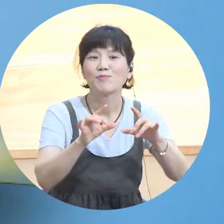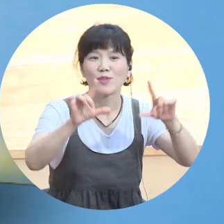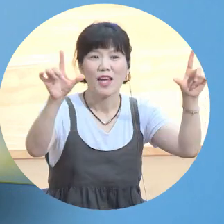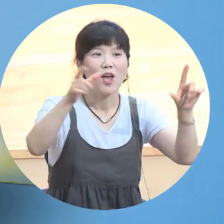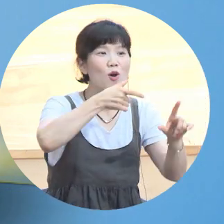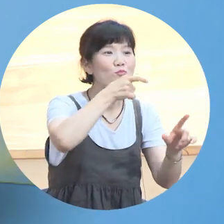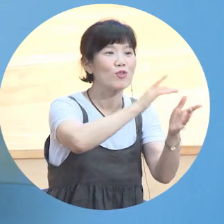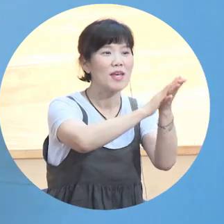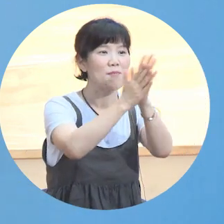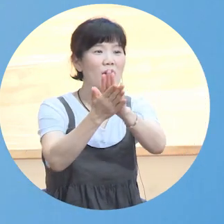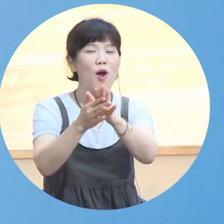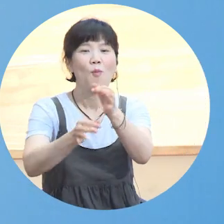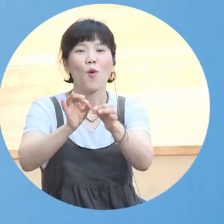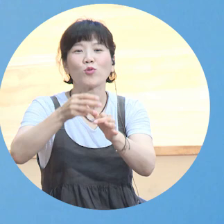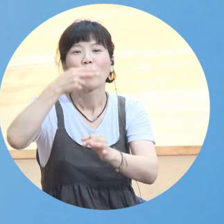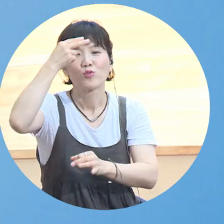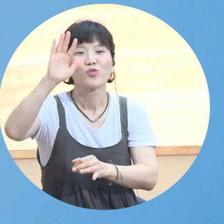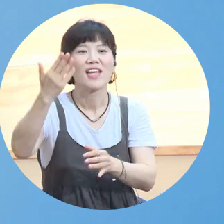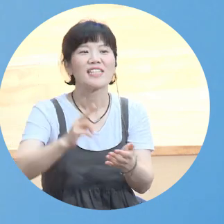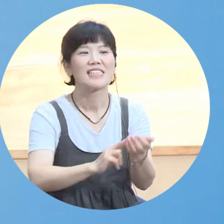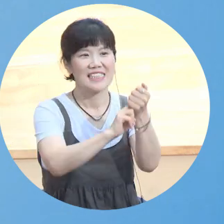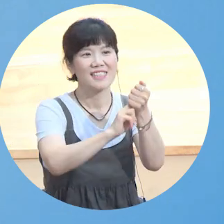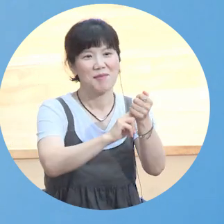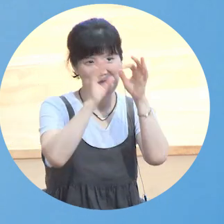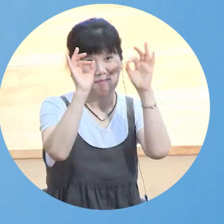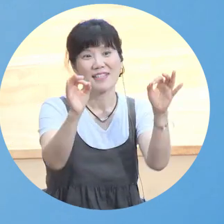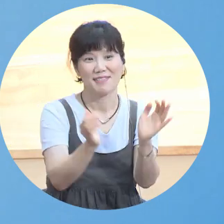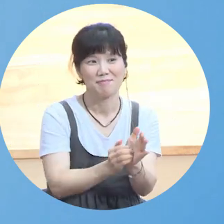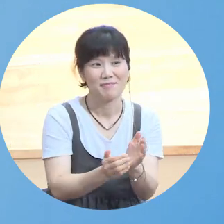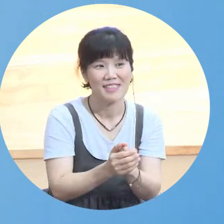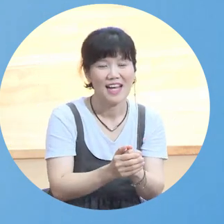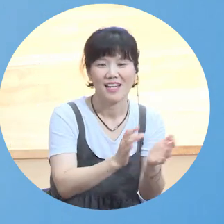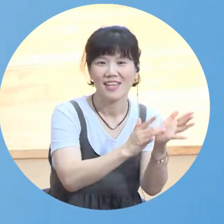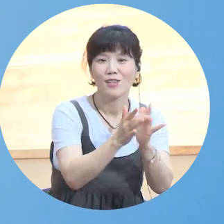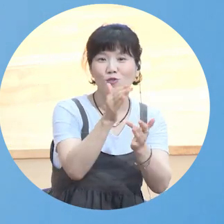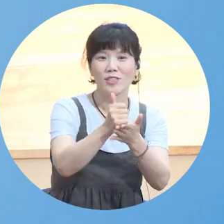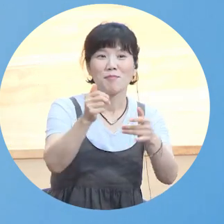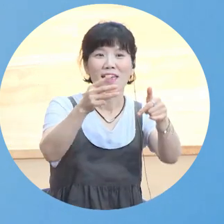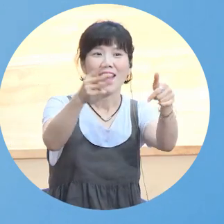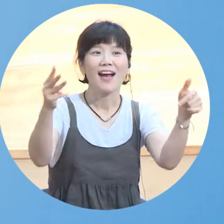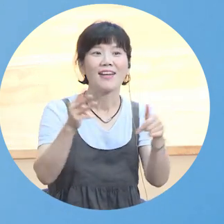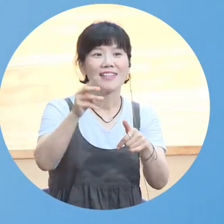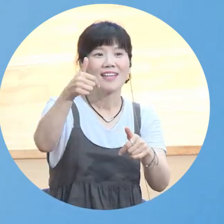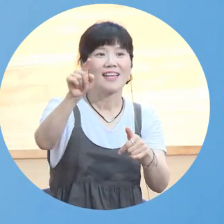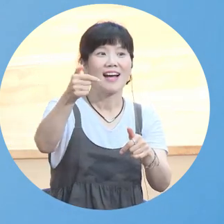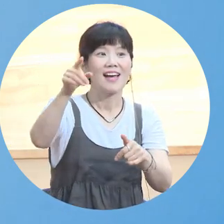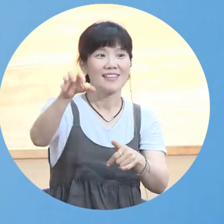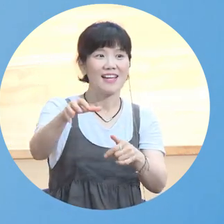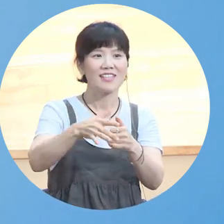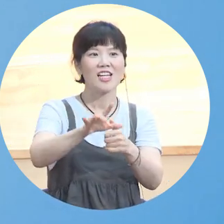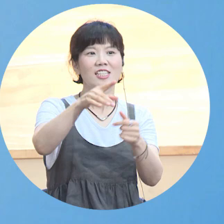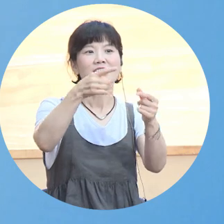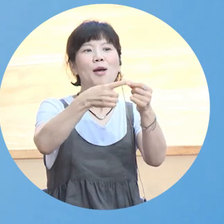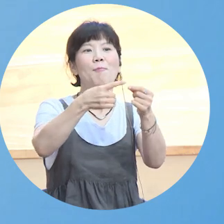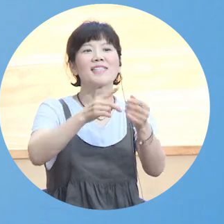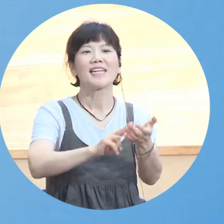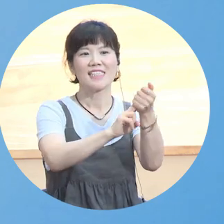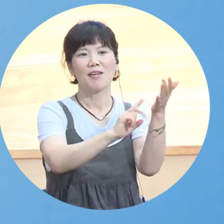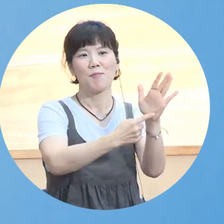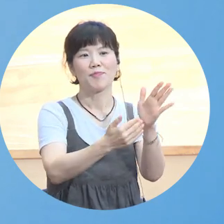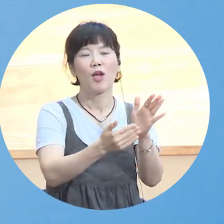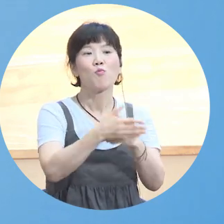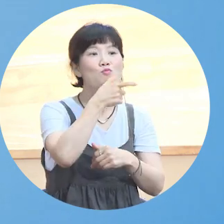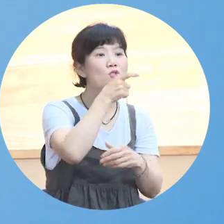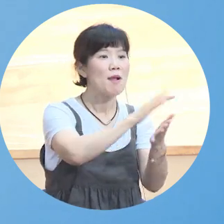되어지는 기적을 살펴 썼어요 그럼 예수님이 갈릴리 가라 해서 첫 번째 기적을 일으켰습니다 물이 변하여 포도주가